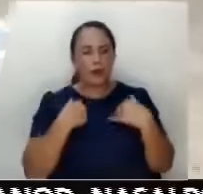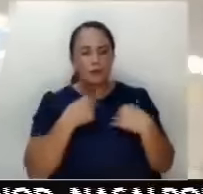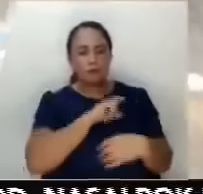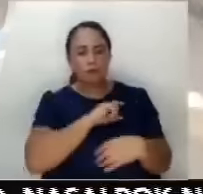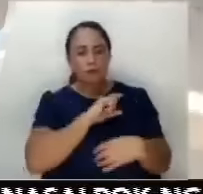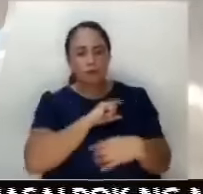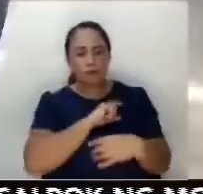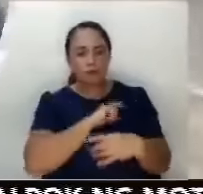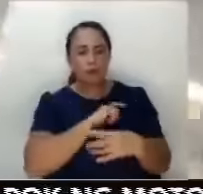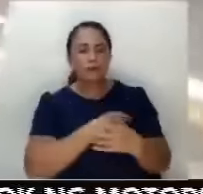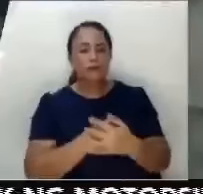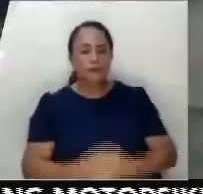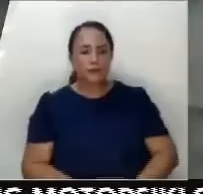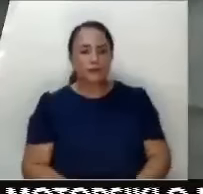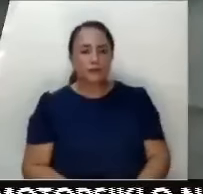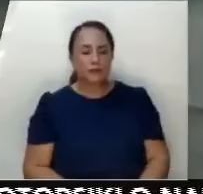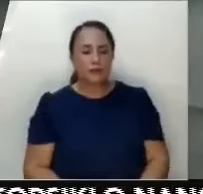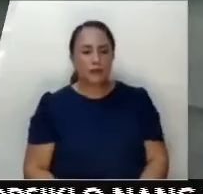Baguio.